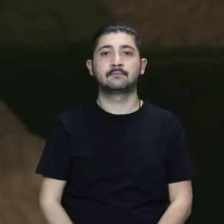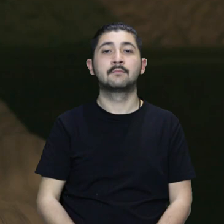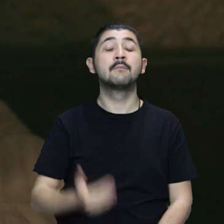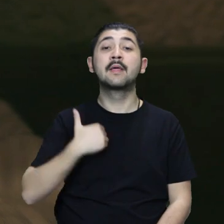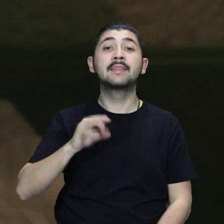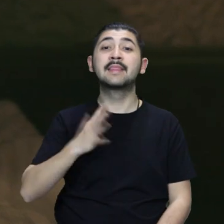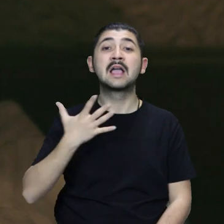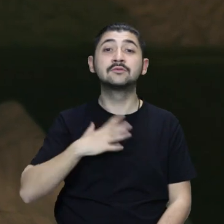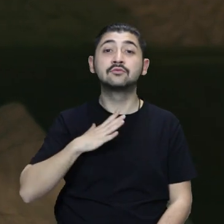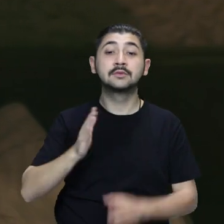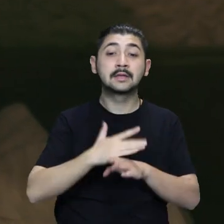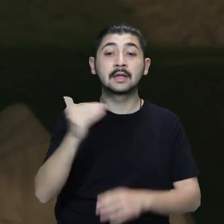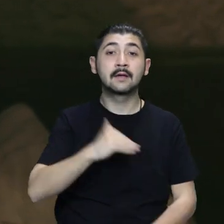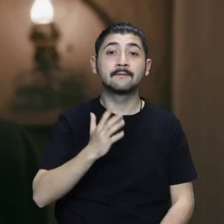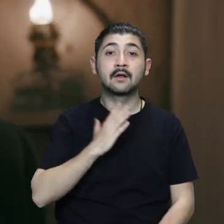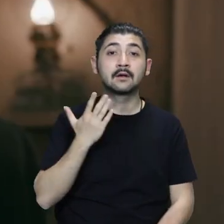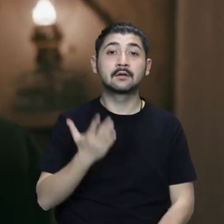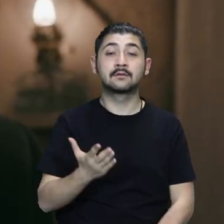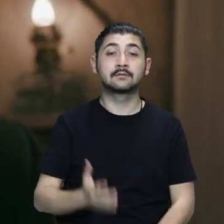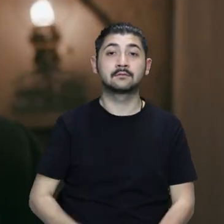Benden ne istiyorsun? Neden geldin buraya?